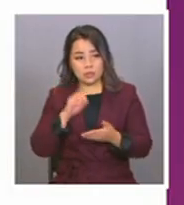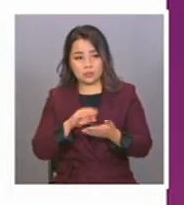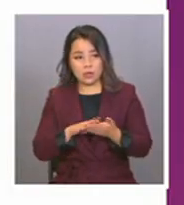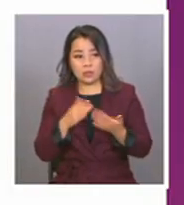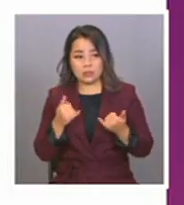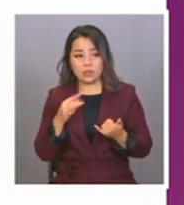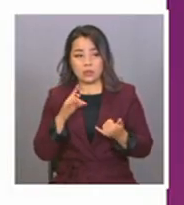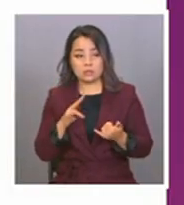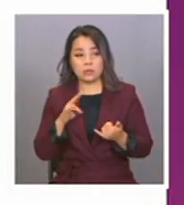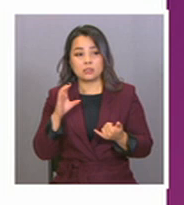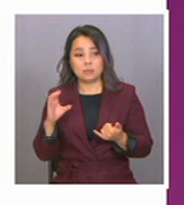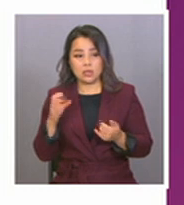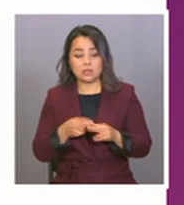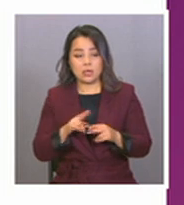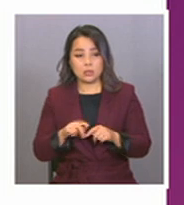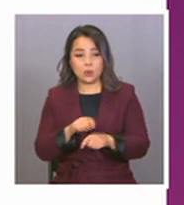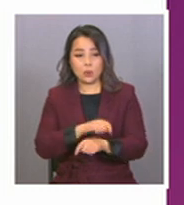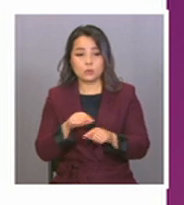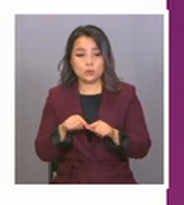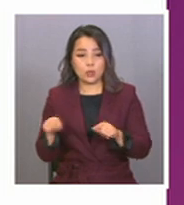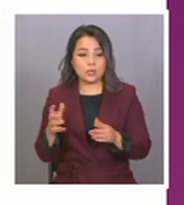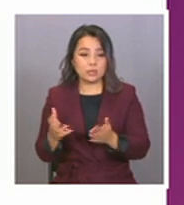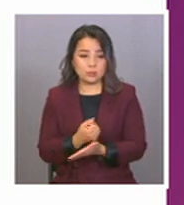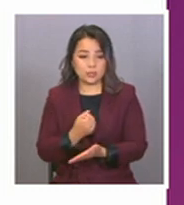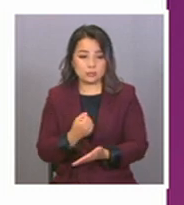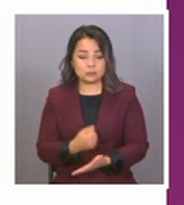НЦ векторының ұзындығын таптық деген сөз.